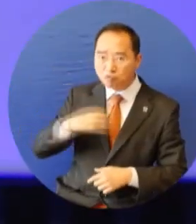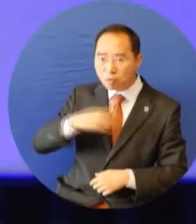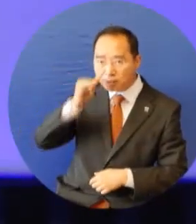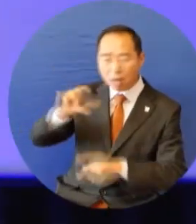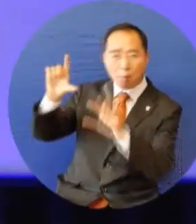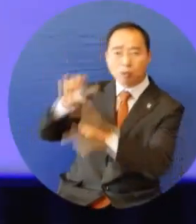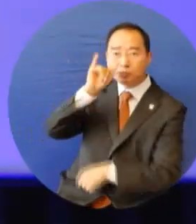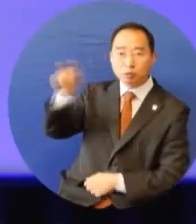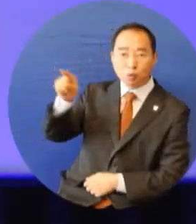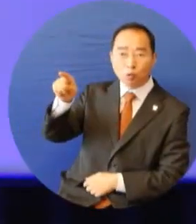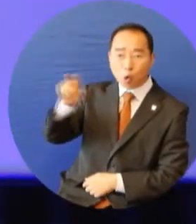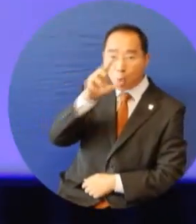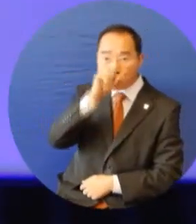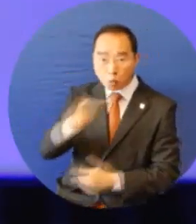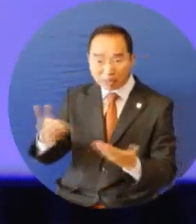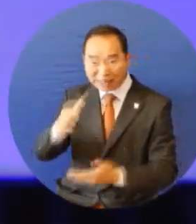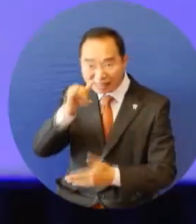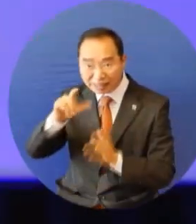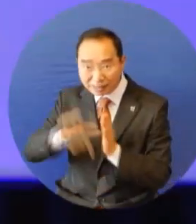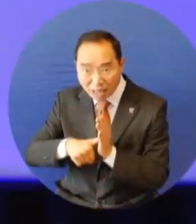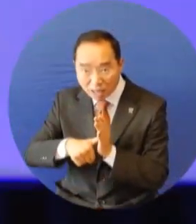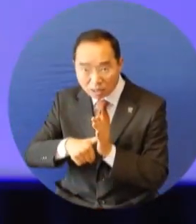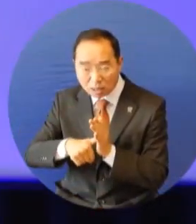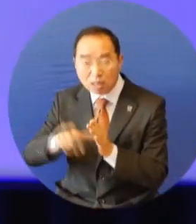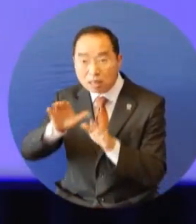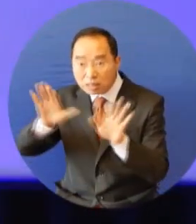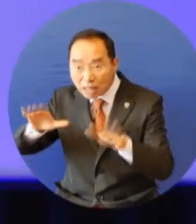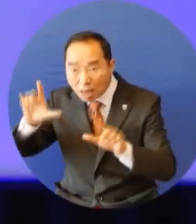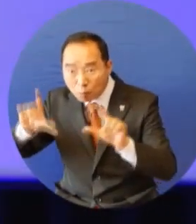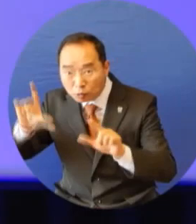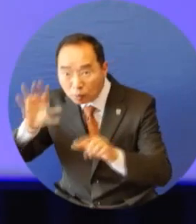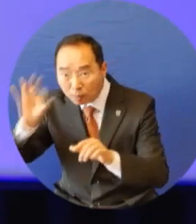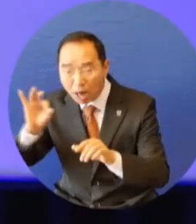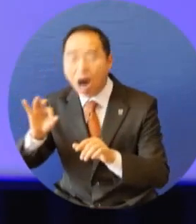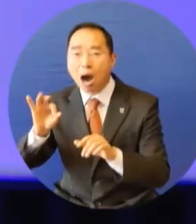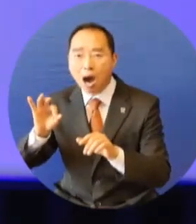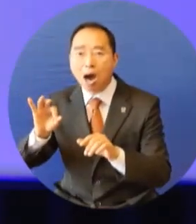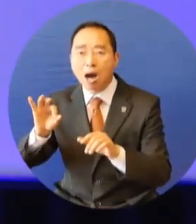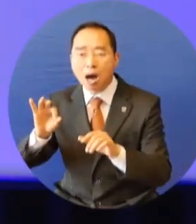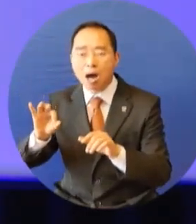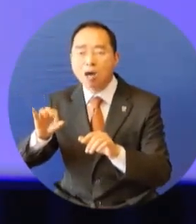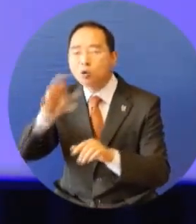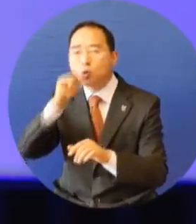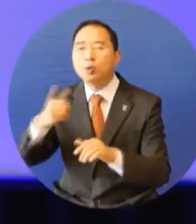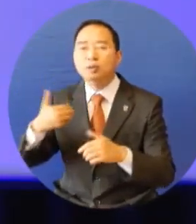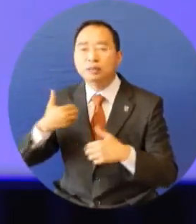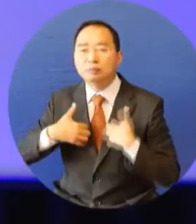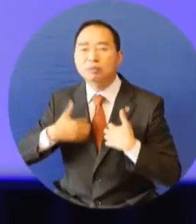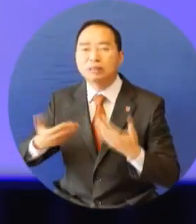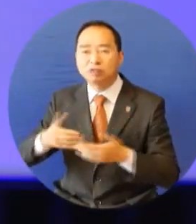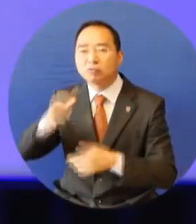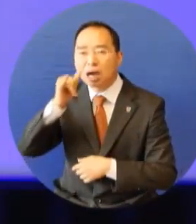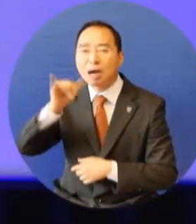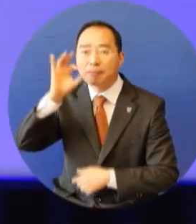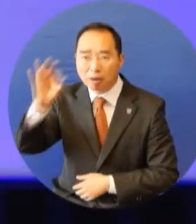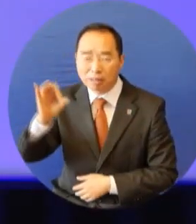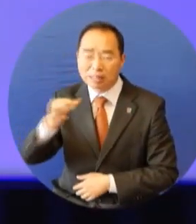닥쳐오면 이들은 형태로서 위험을 알려. 좋은 일이 있으면 좋은 일이 있다고 또 알려.